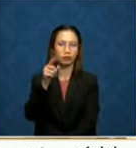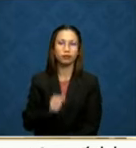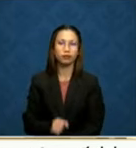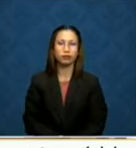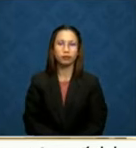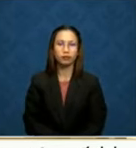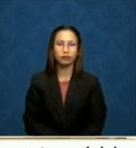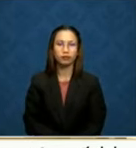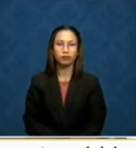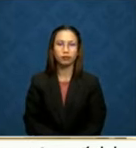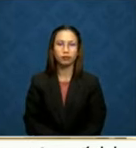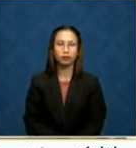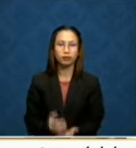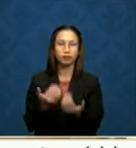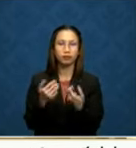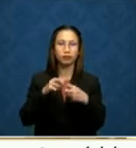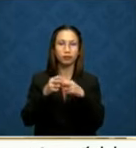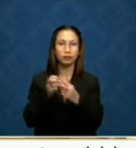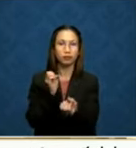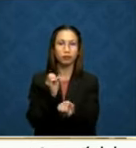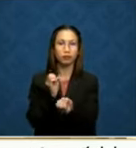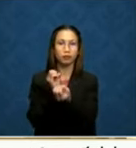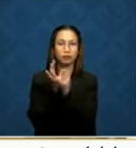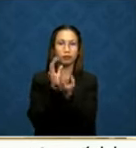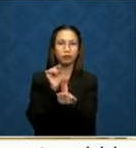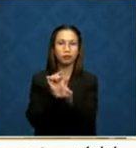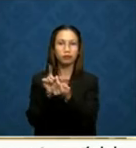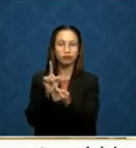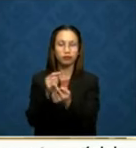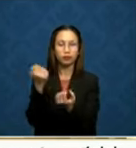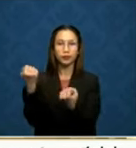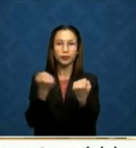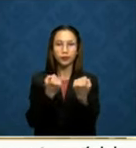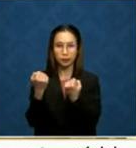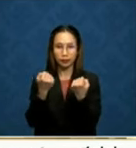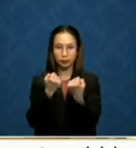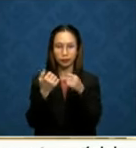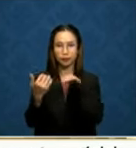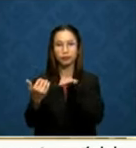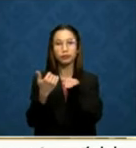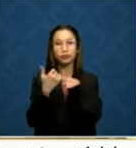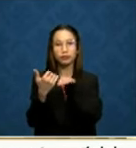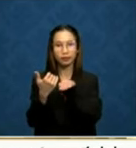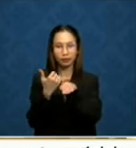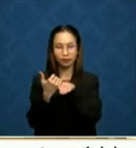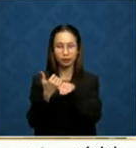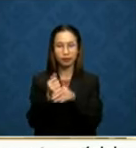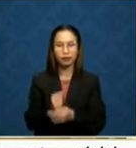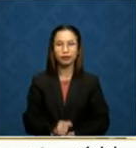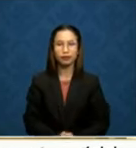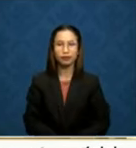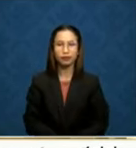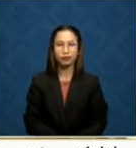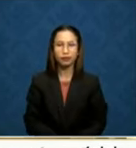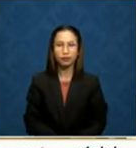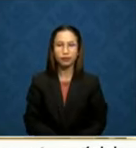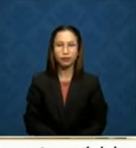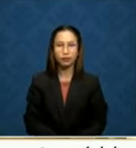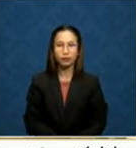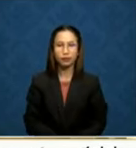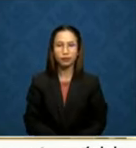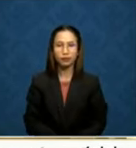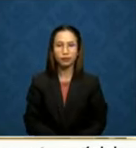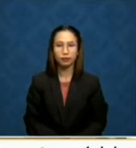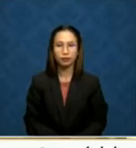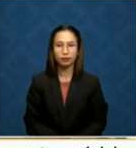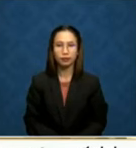เรื่องนี้กระทบกับการใช้รถใช้ถนน เข้าใจ accessibilityเทรณ นะครับ แนวทางของประเท